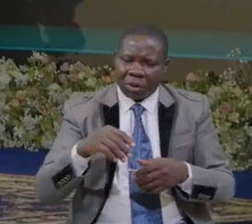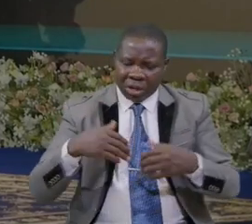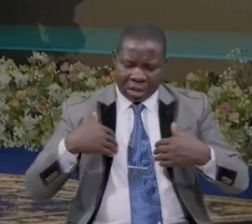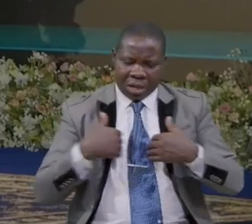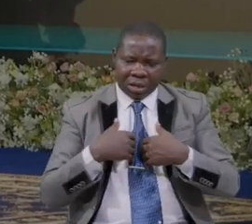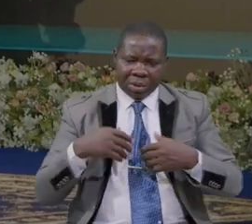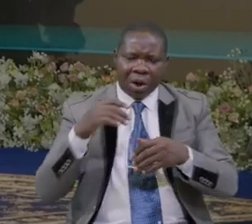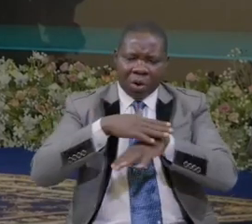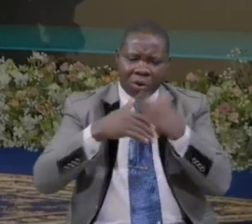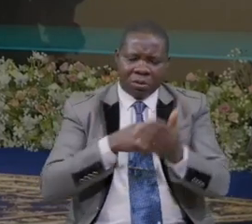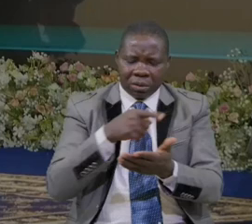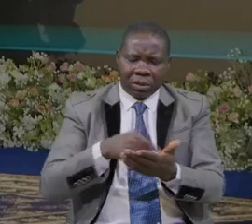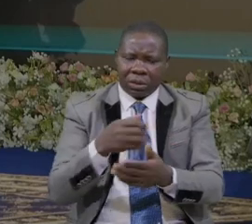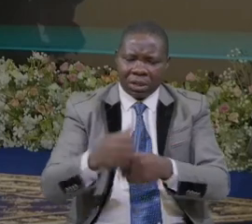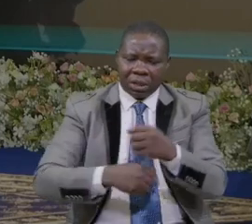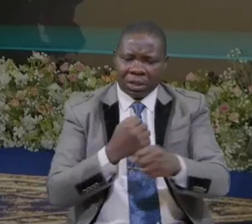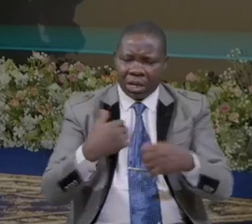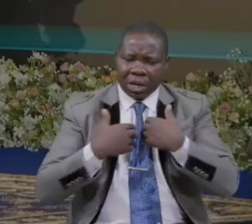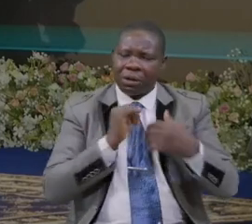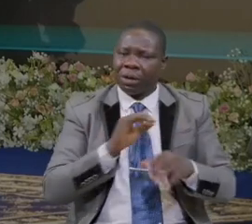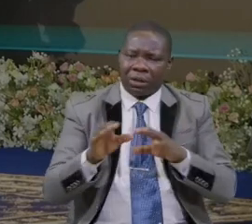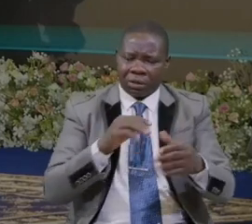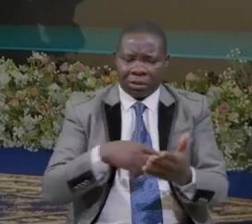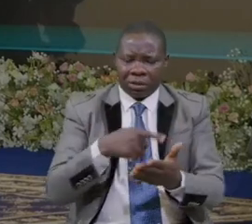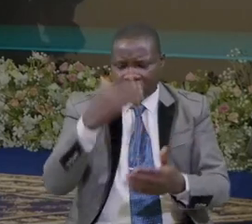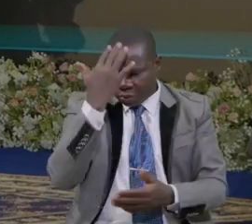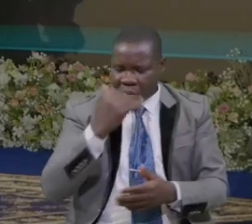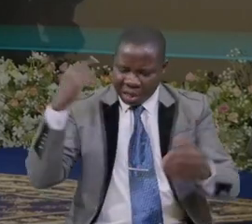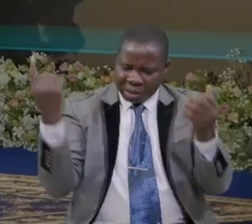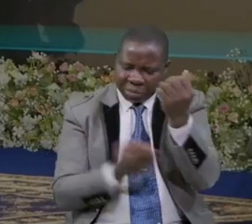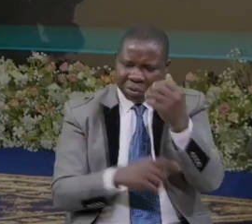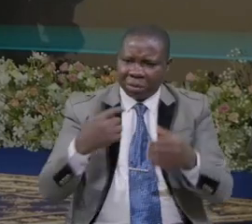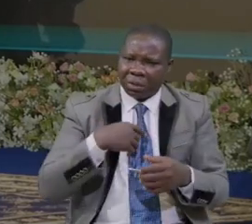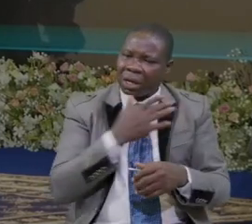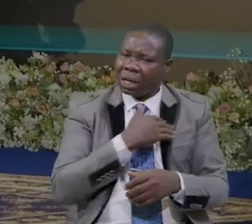ça? Pourquoi est-ce que tu me frappes? Et Balaam a répondu.